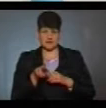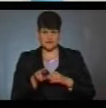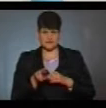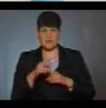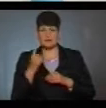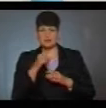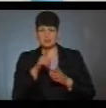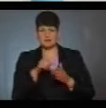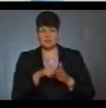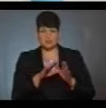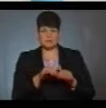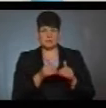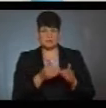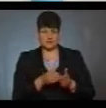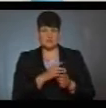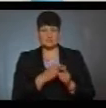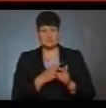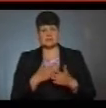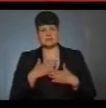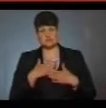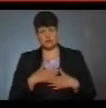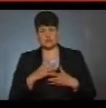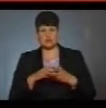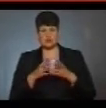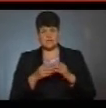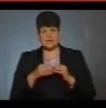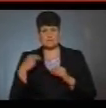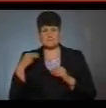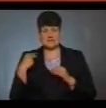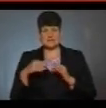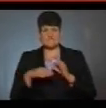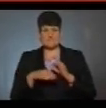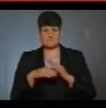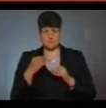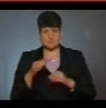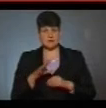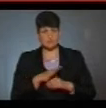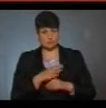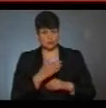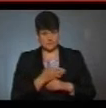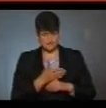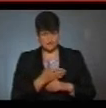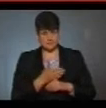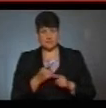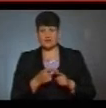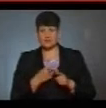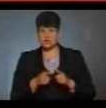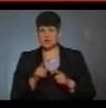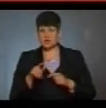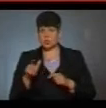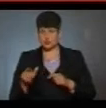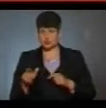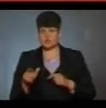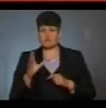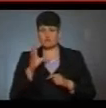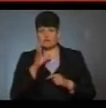перше запитання, яке ми задали, це задоволеність результатами президентських виборів, які відбулися. Тобто, чи люди